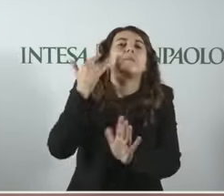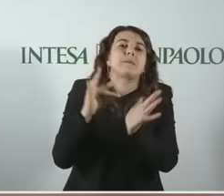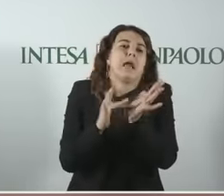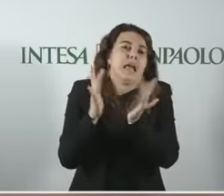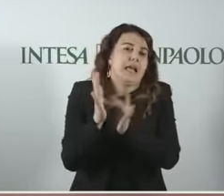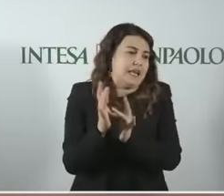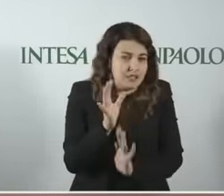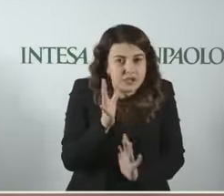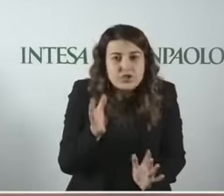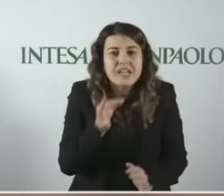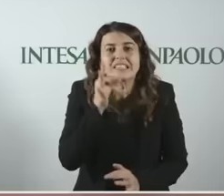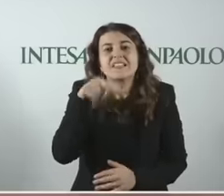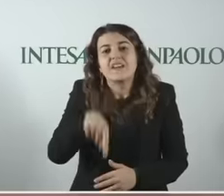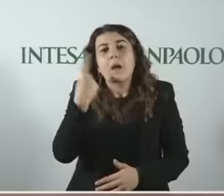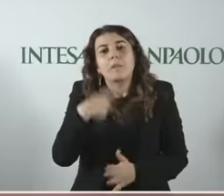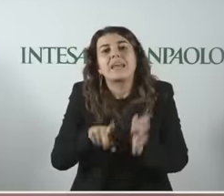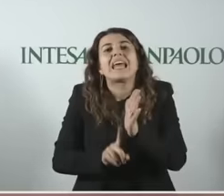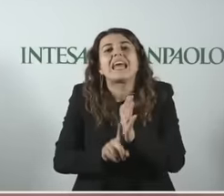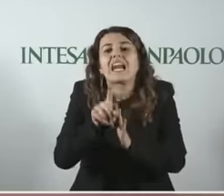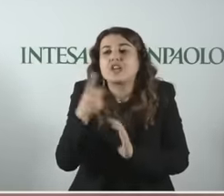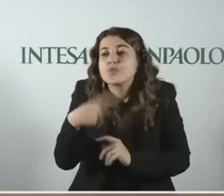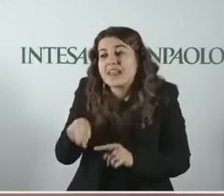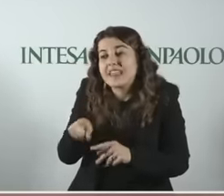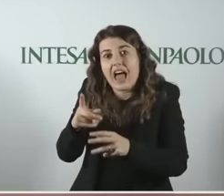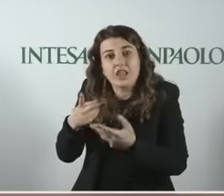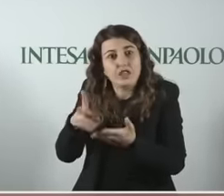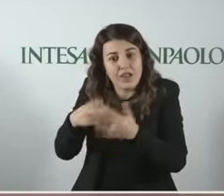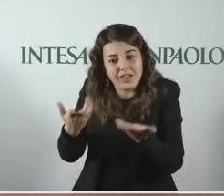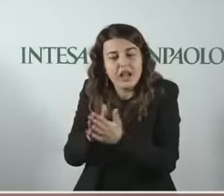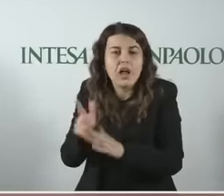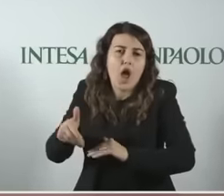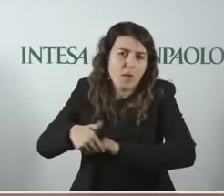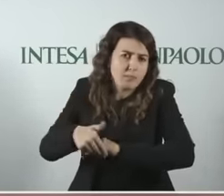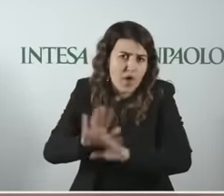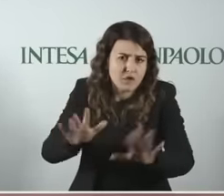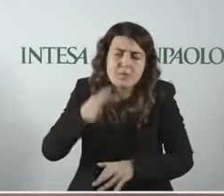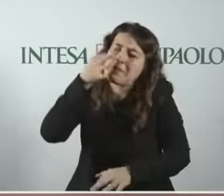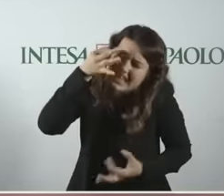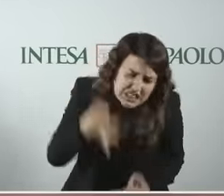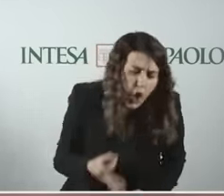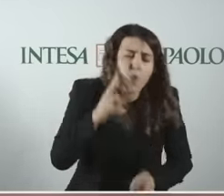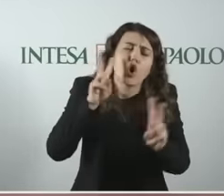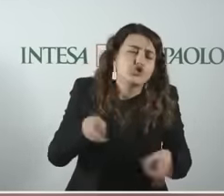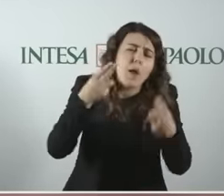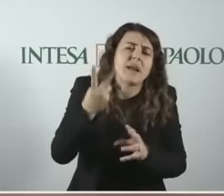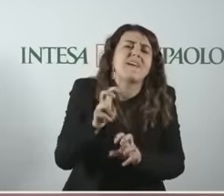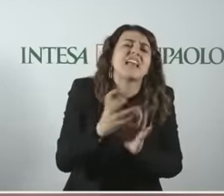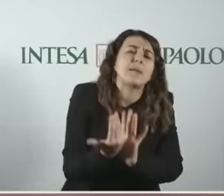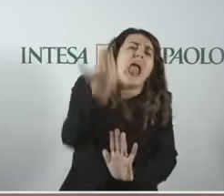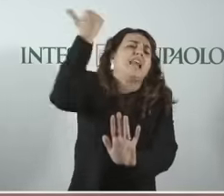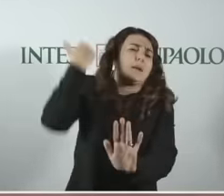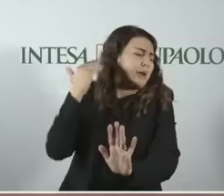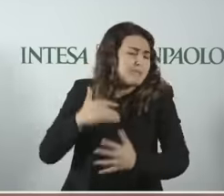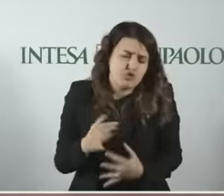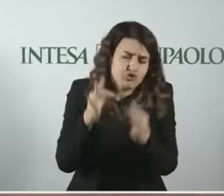quindi risultato provvisorio perché un giorno ne troveranno altre di 20.000 anni fa chiaramente voi lo capite Ma ora come